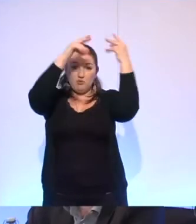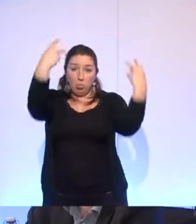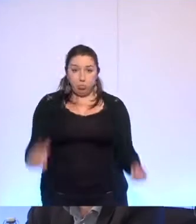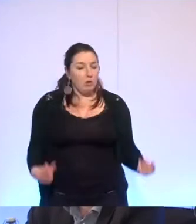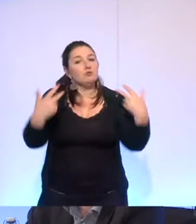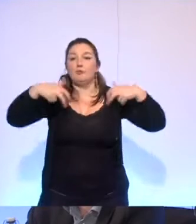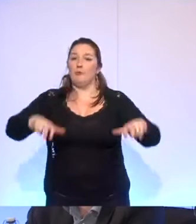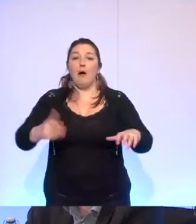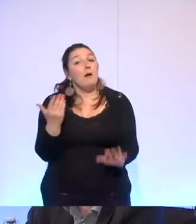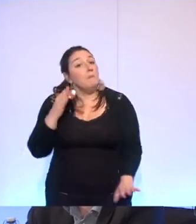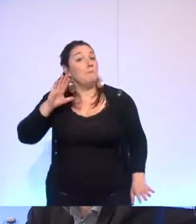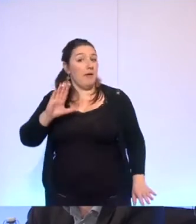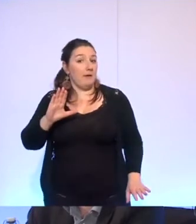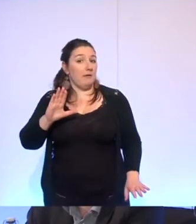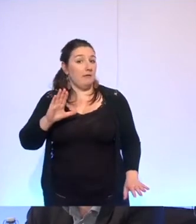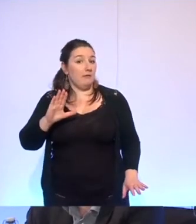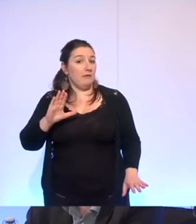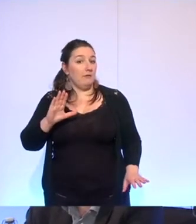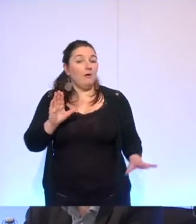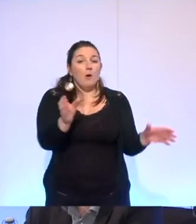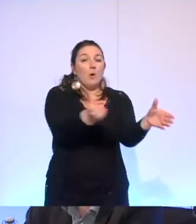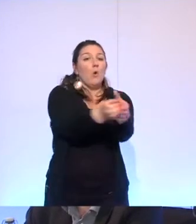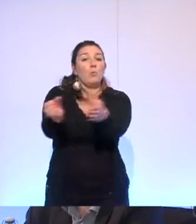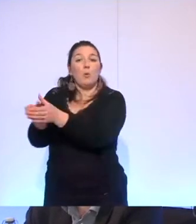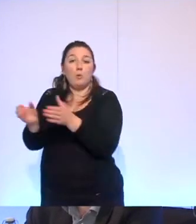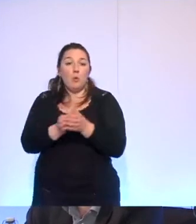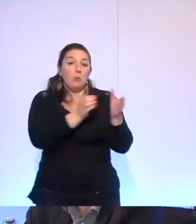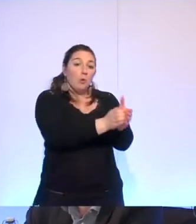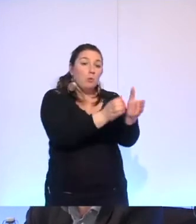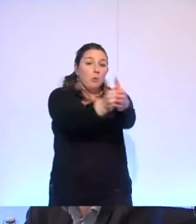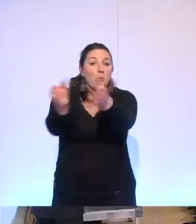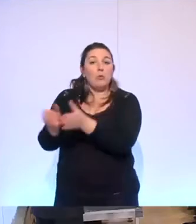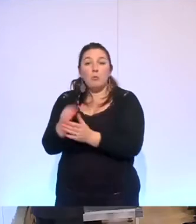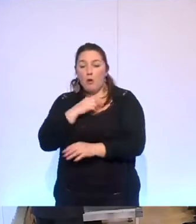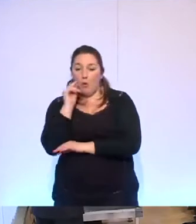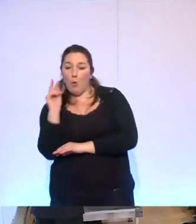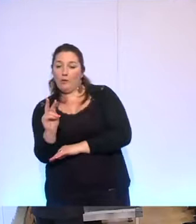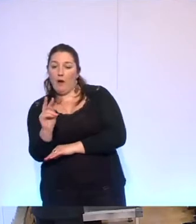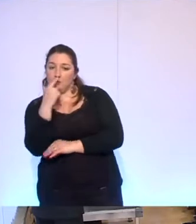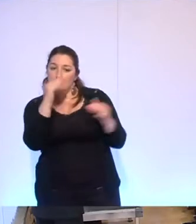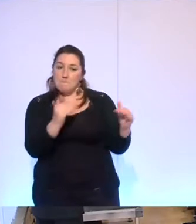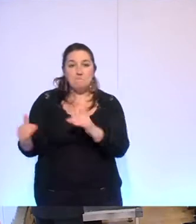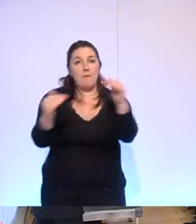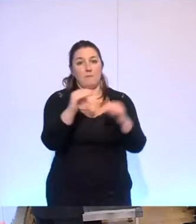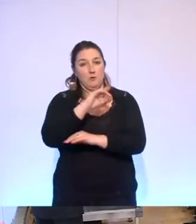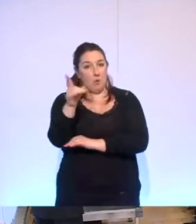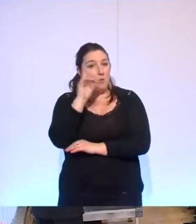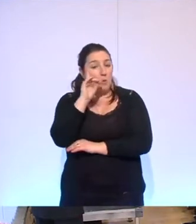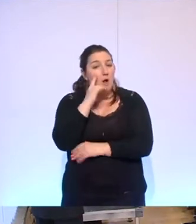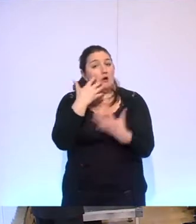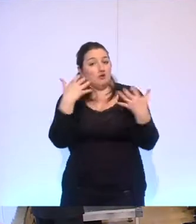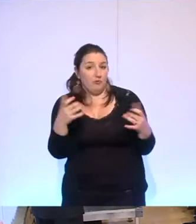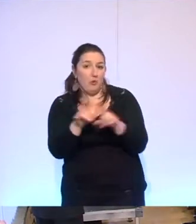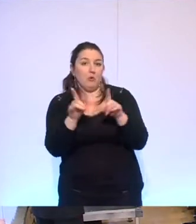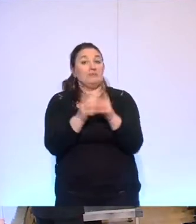Pour autant, je ne mets pas tous les groupes de cette Assemblée dans la même situation de ce point de vue. Car je souhaite aussi que nous puissions échanger dans un